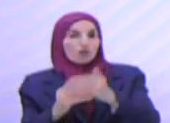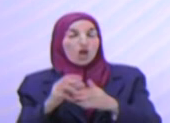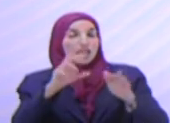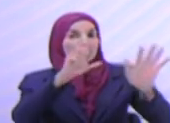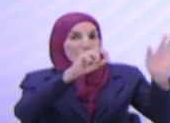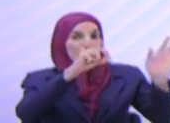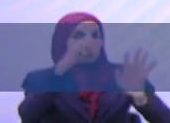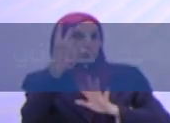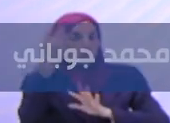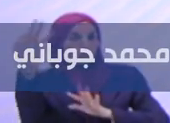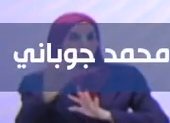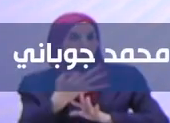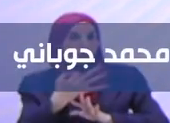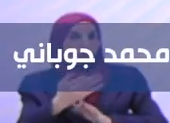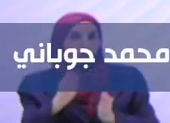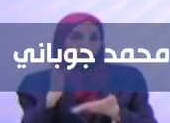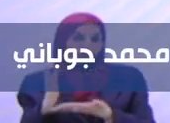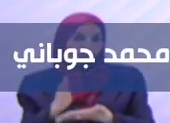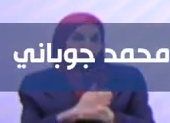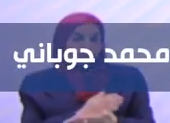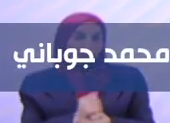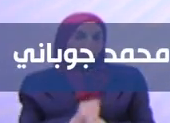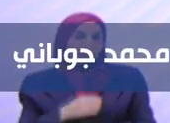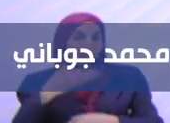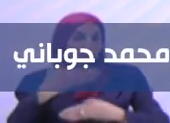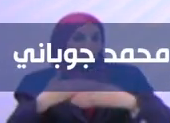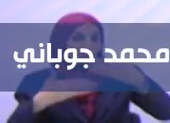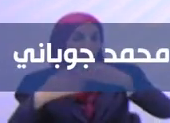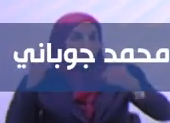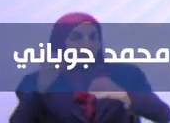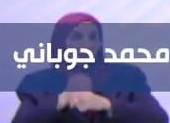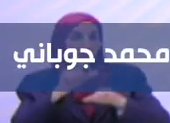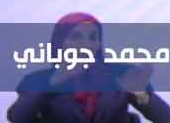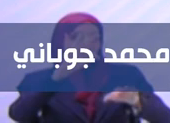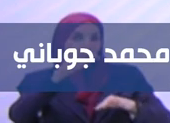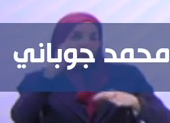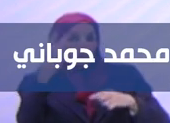مما كان مسطراً، أي إنجاز ما يعادل 42